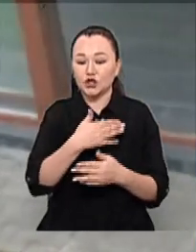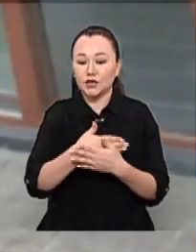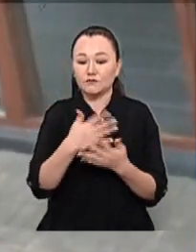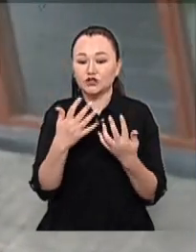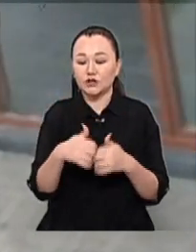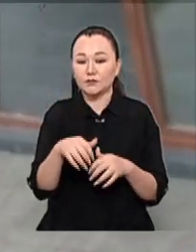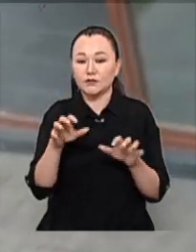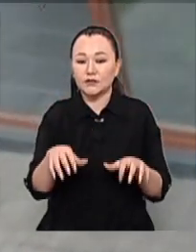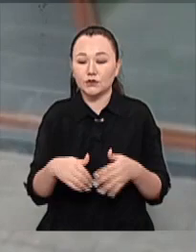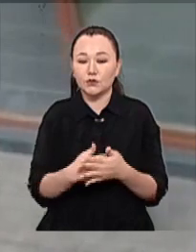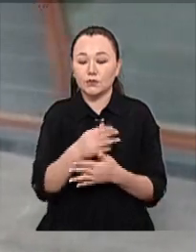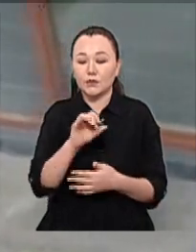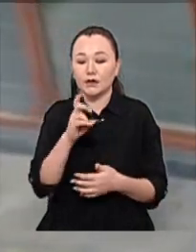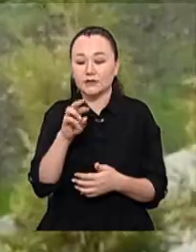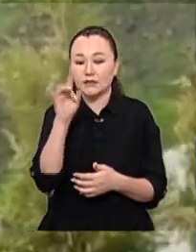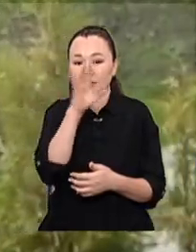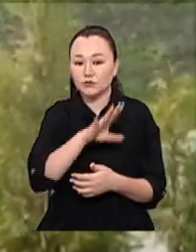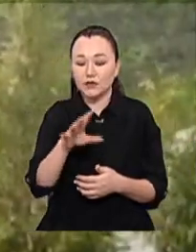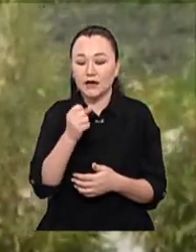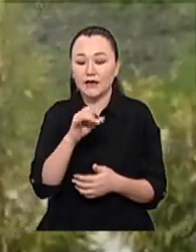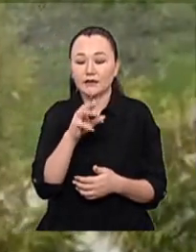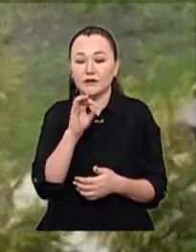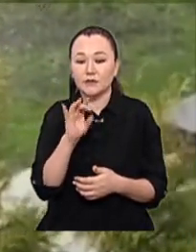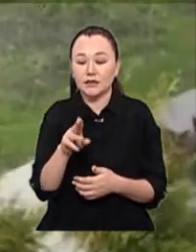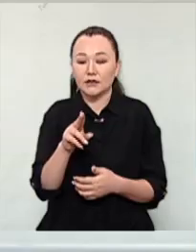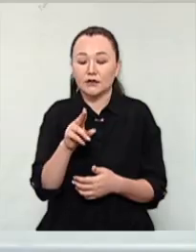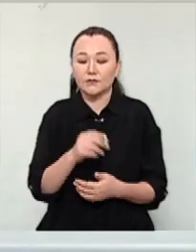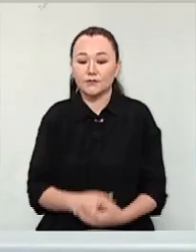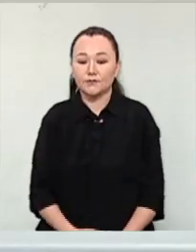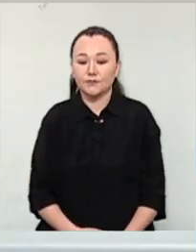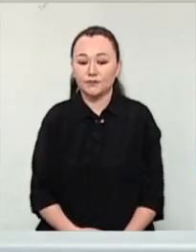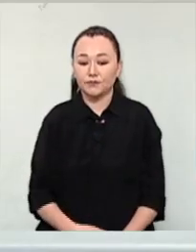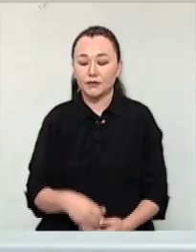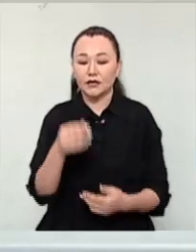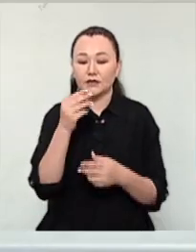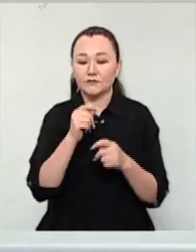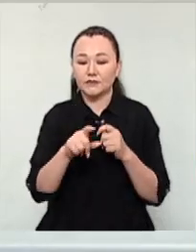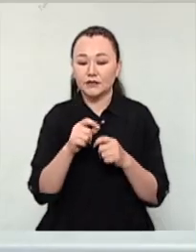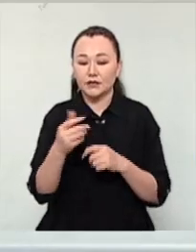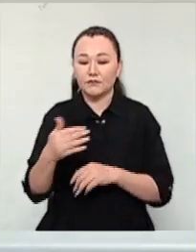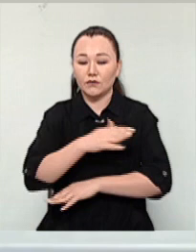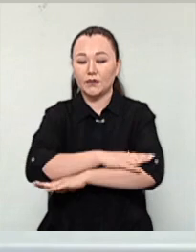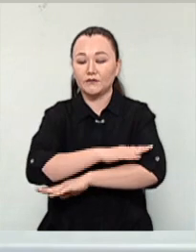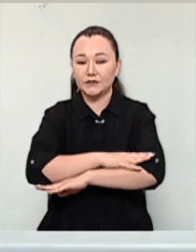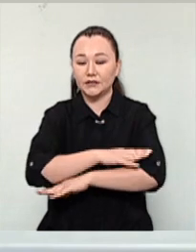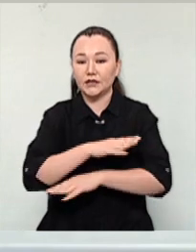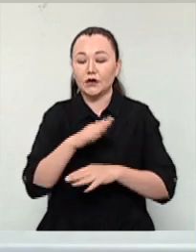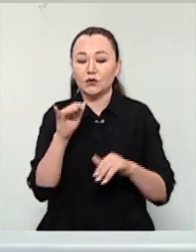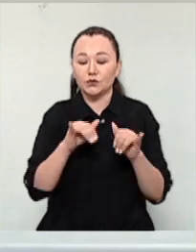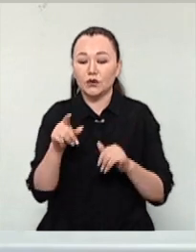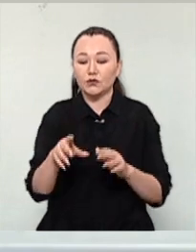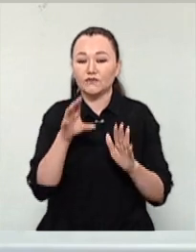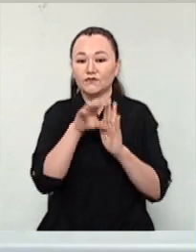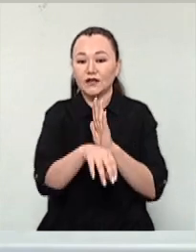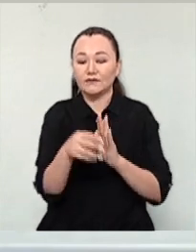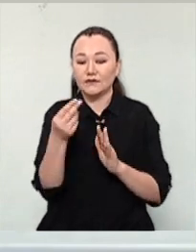считает председатель новой партии республика Айдарбек ходжаназаров инвестиционные его поведение туда куда он